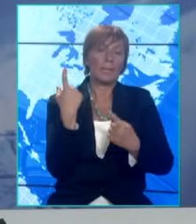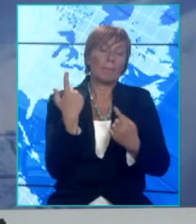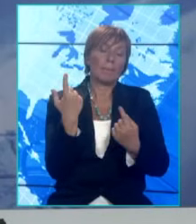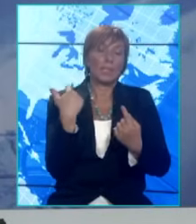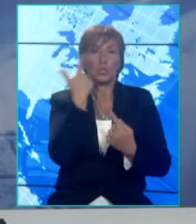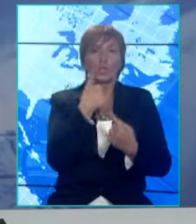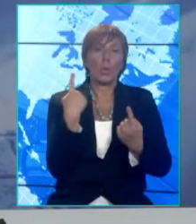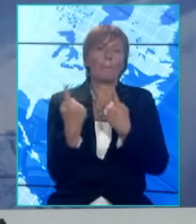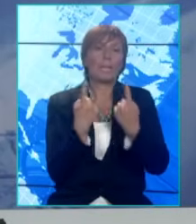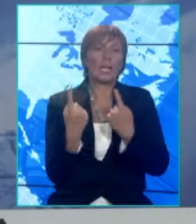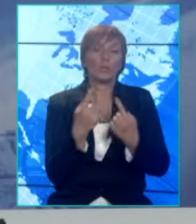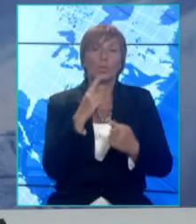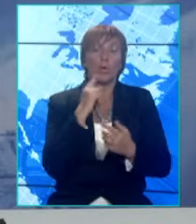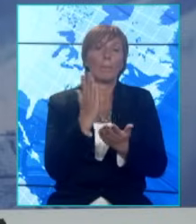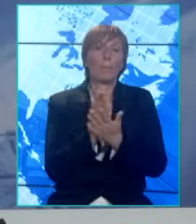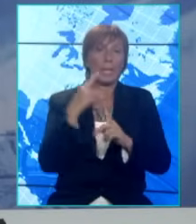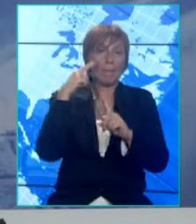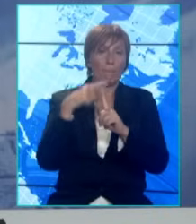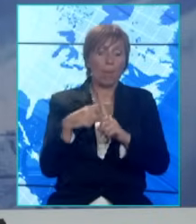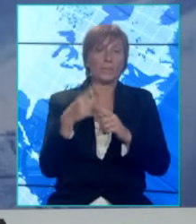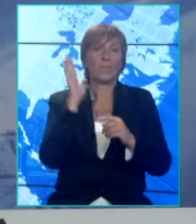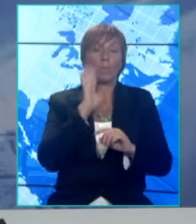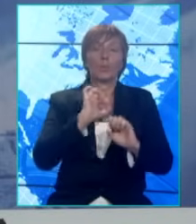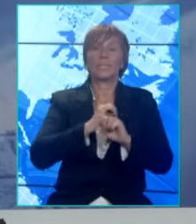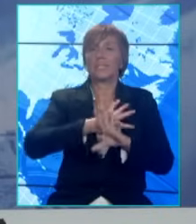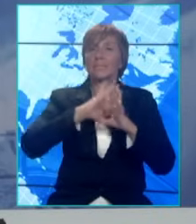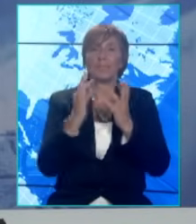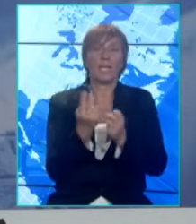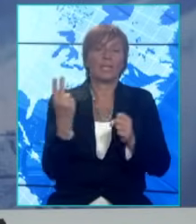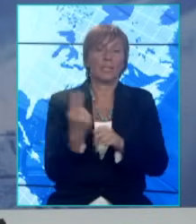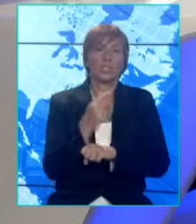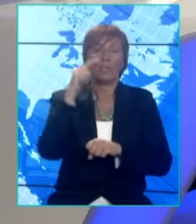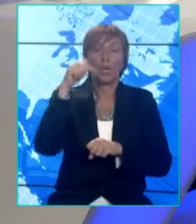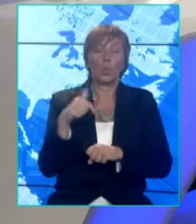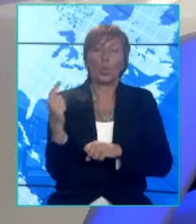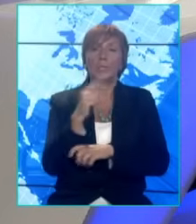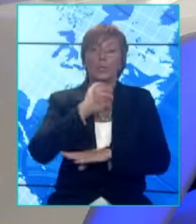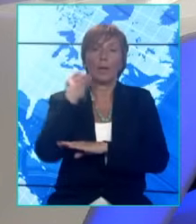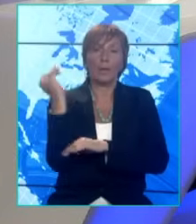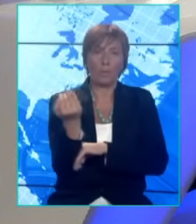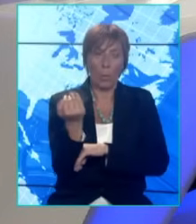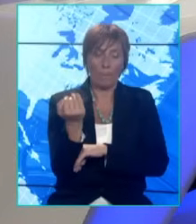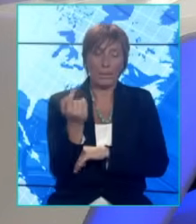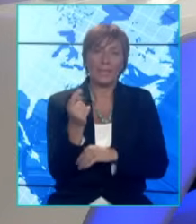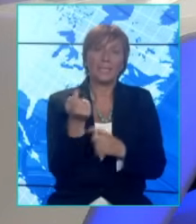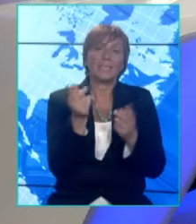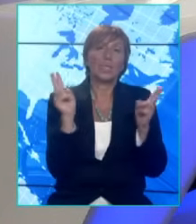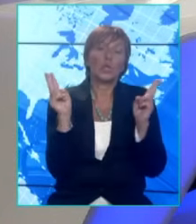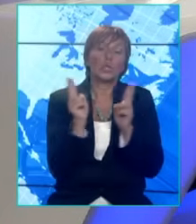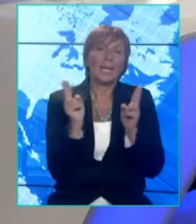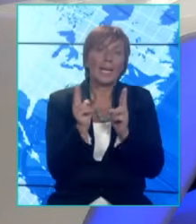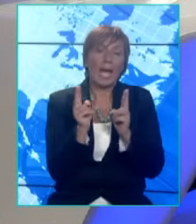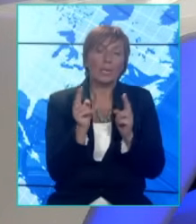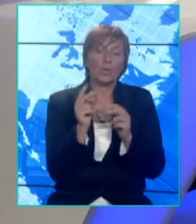bi bili pozitivni i za Bosnu i Hercegovinu i za sve zemlje jugoistoka Europe. Da se još kratko osvrnemo